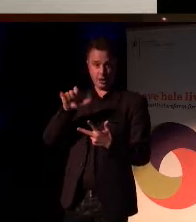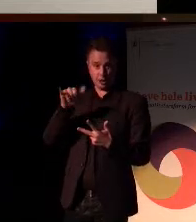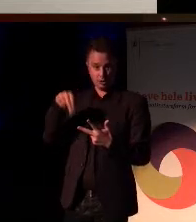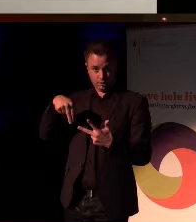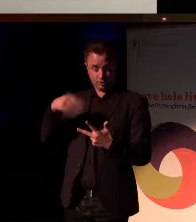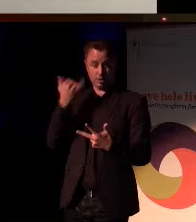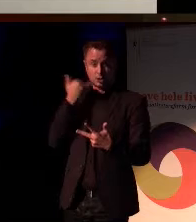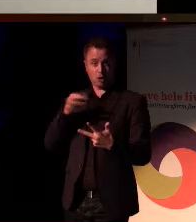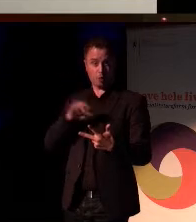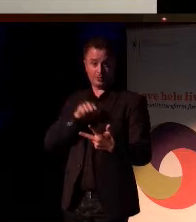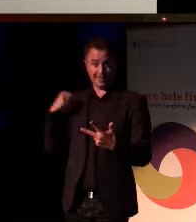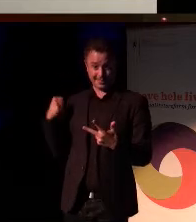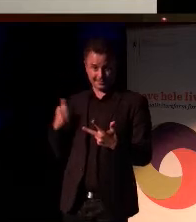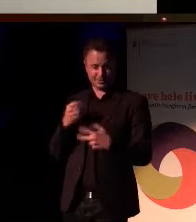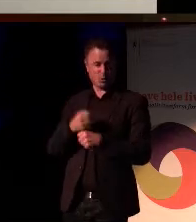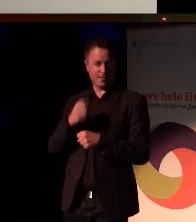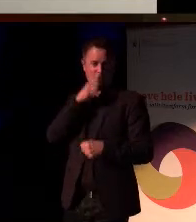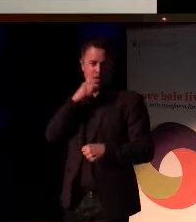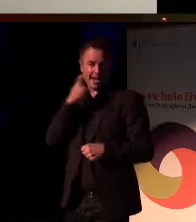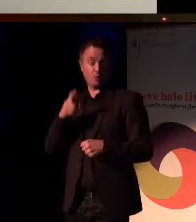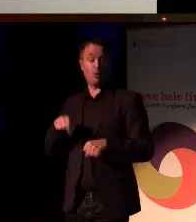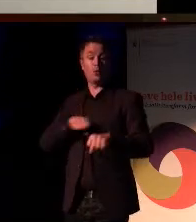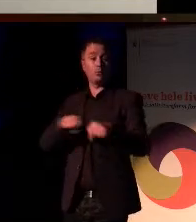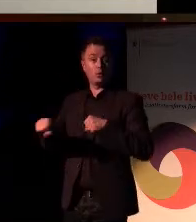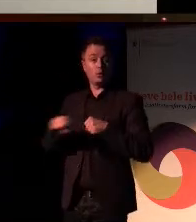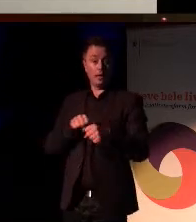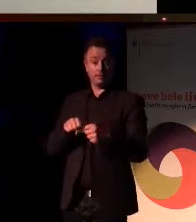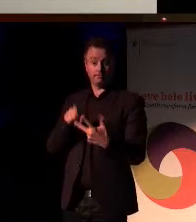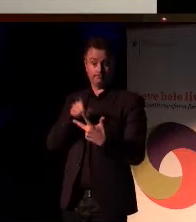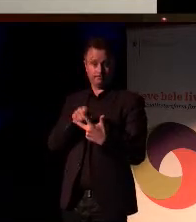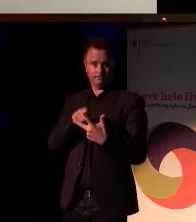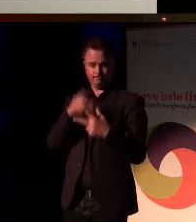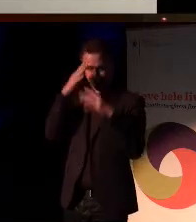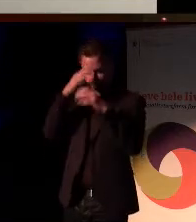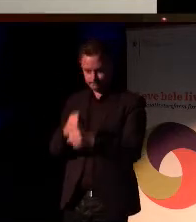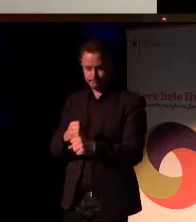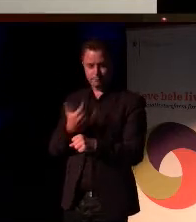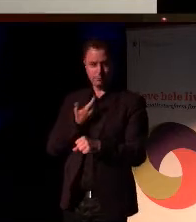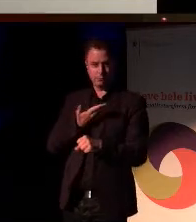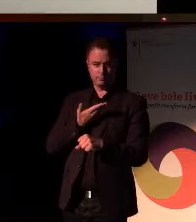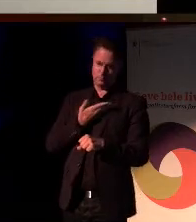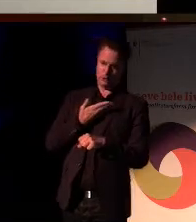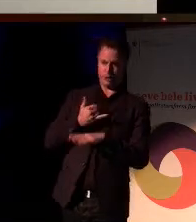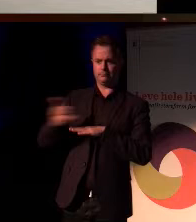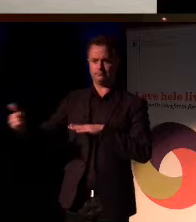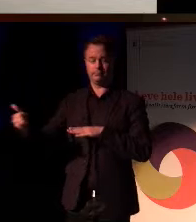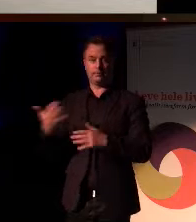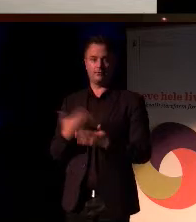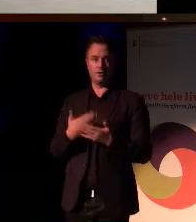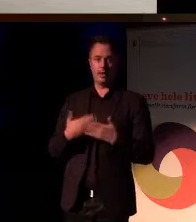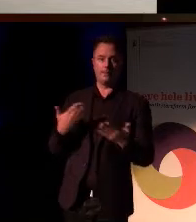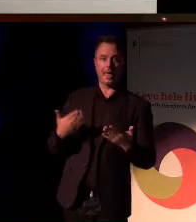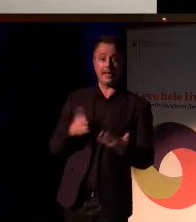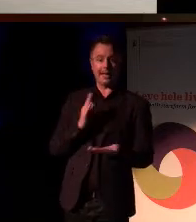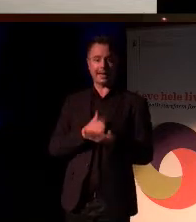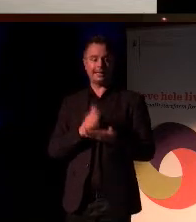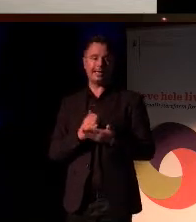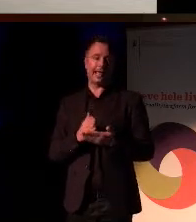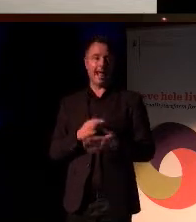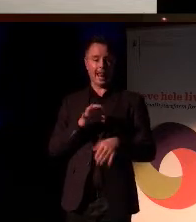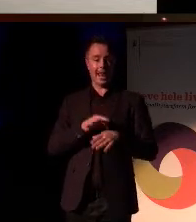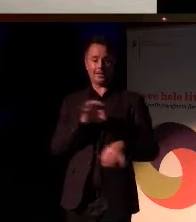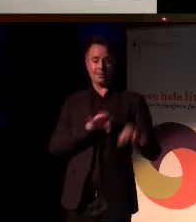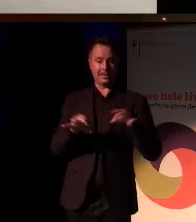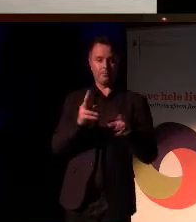som jobber I Bærum kommune, hun opptatt av mange ting, blant annet det med riktig legemiddelbruk I